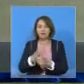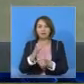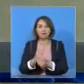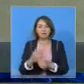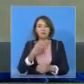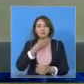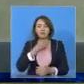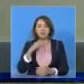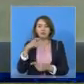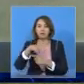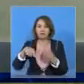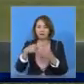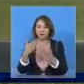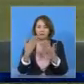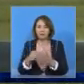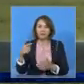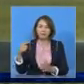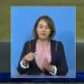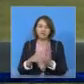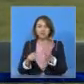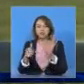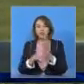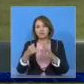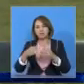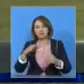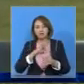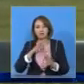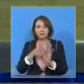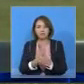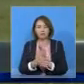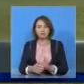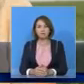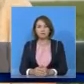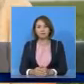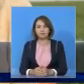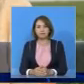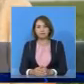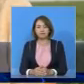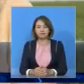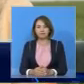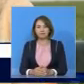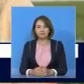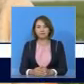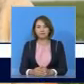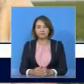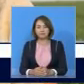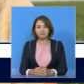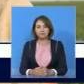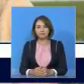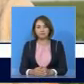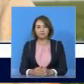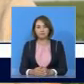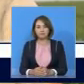отырған мәртіктік кәсіпкер биыл 1760 гектар жерді игерді. В год вообще планируется 4 укоса, но смотря по погодным